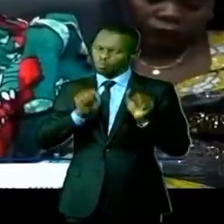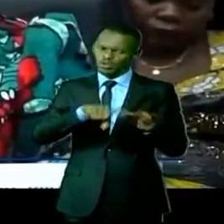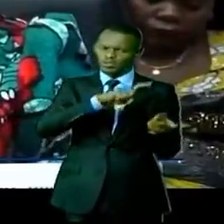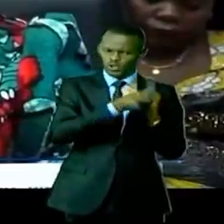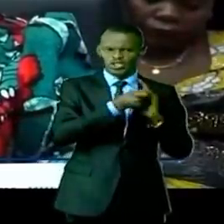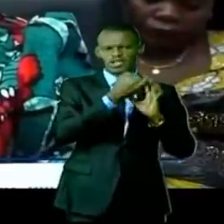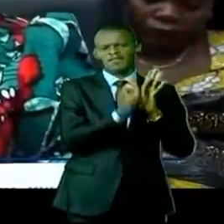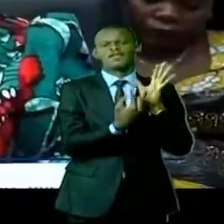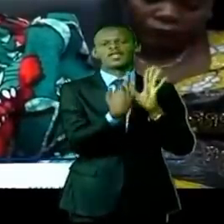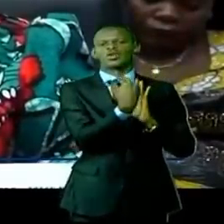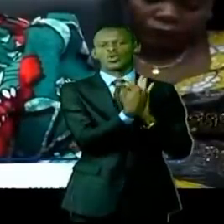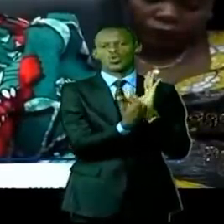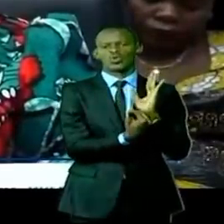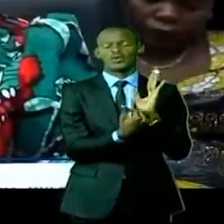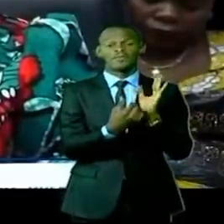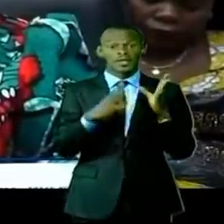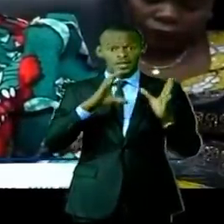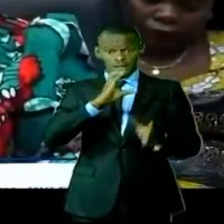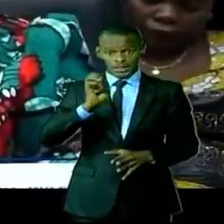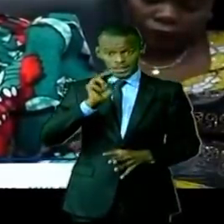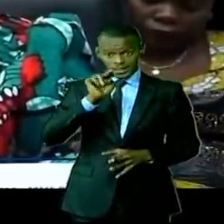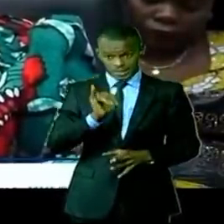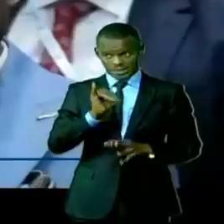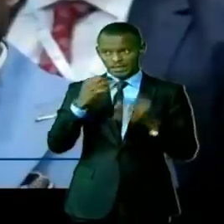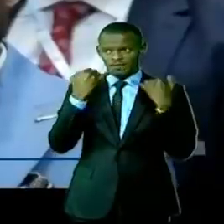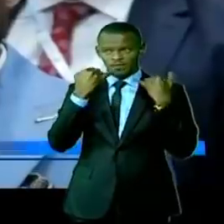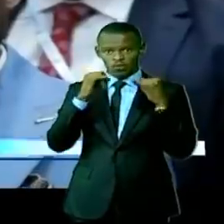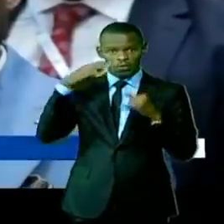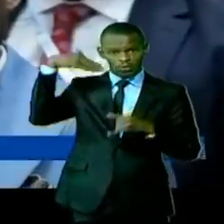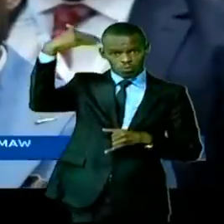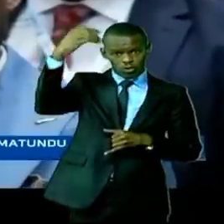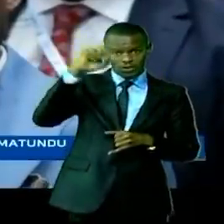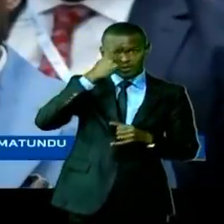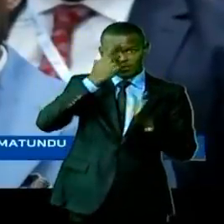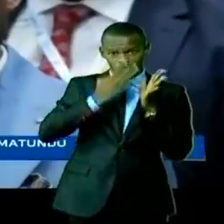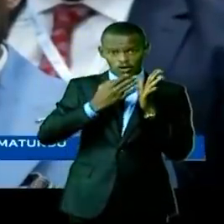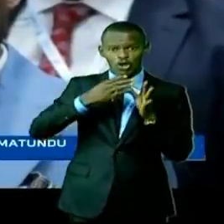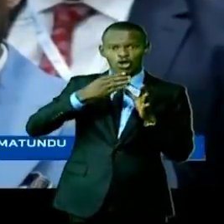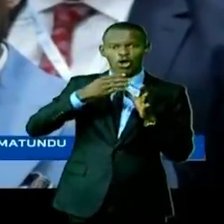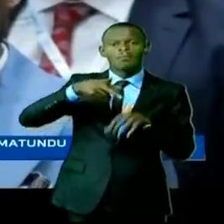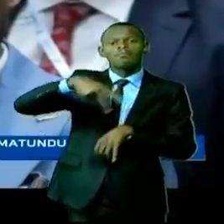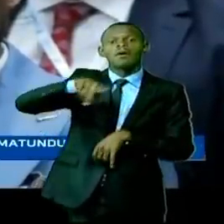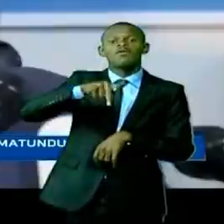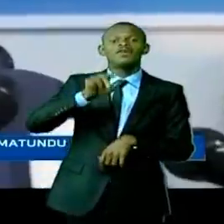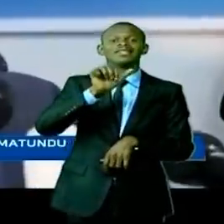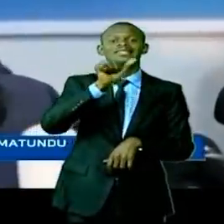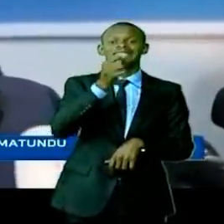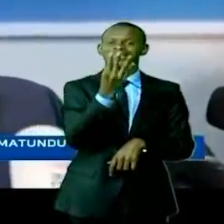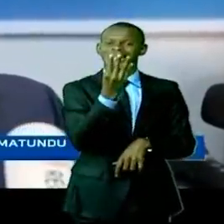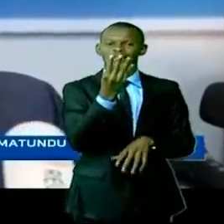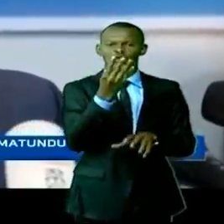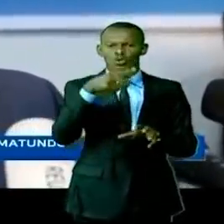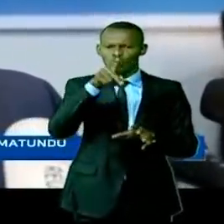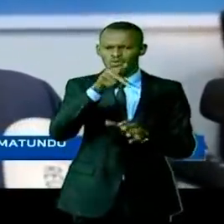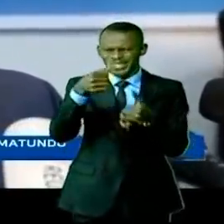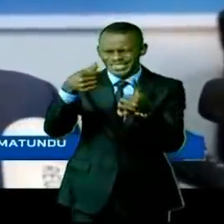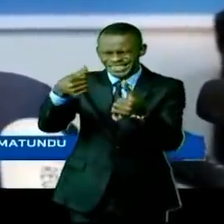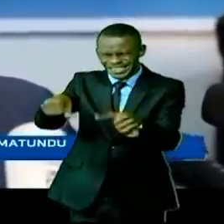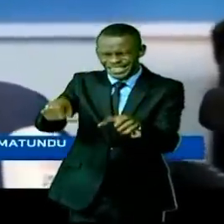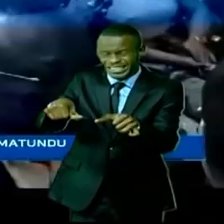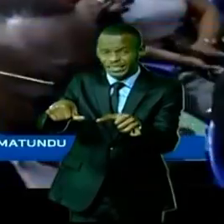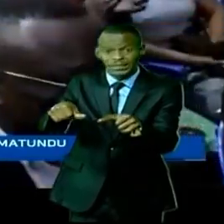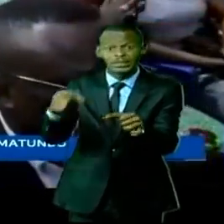les élections prochaines des gouverneurs des provinces dans les 14 provinces concernées sur les 26, lesquelles élections